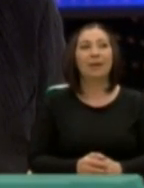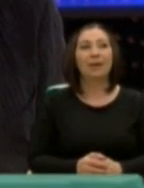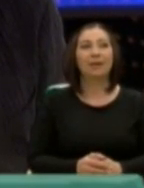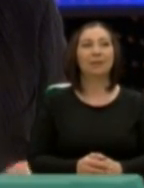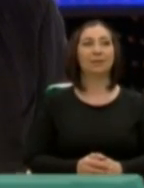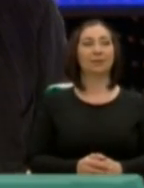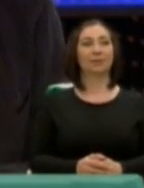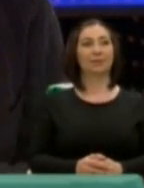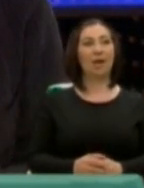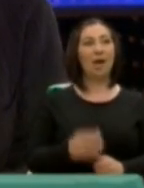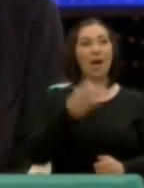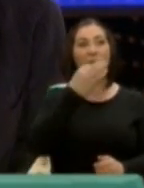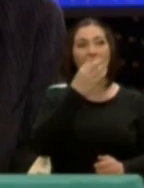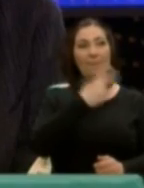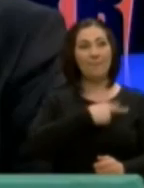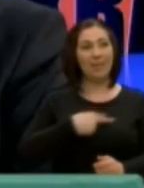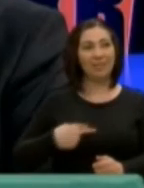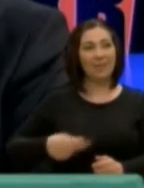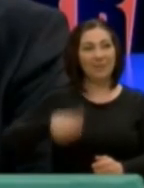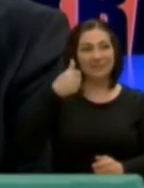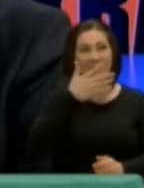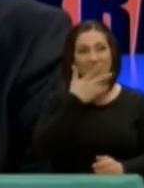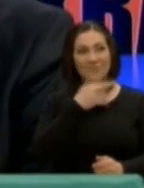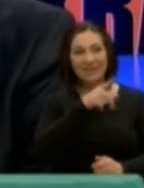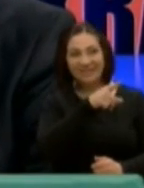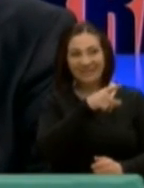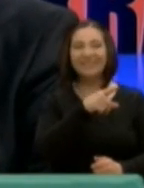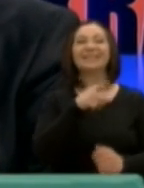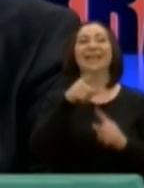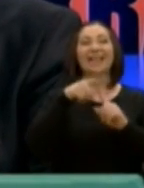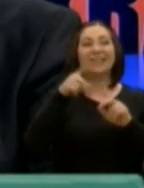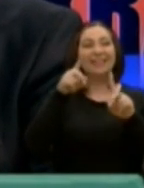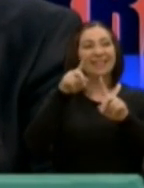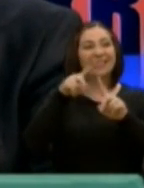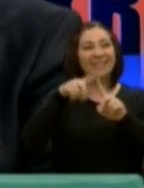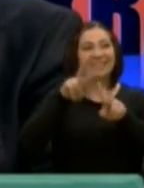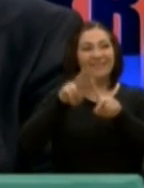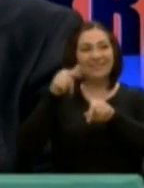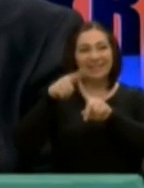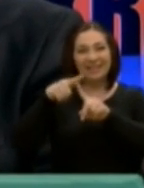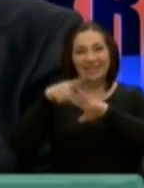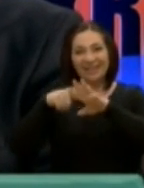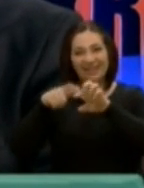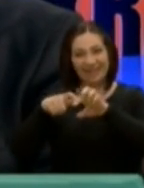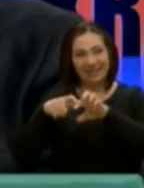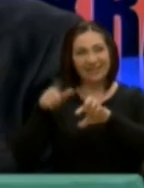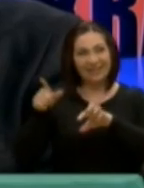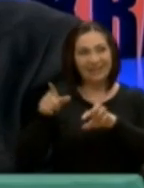sonra Sayın Ankara Belediye Başkanı'na olan benzerliğiniz Twitter'da da bir ilgi uyanır. Kendisini şahsen tanıyorsunuz.